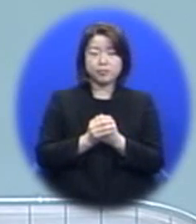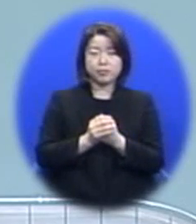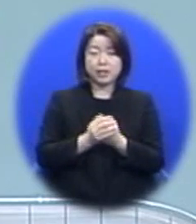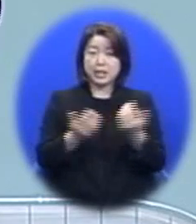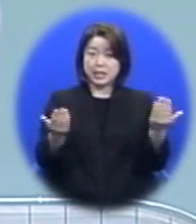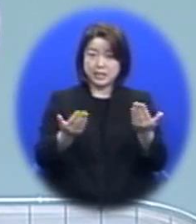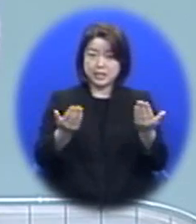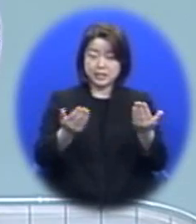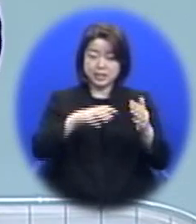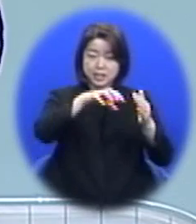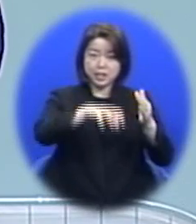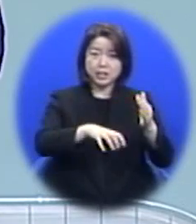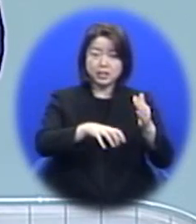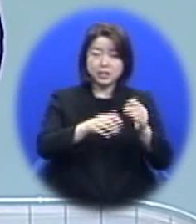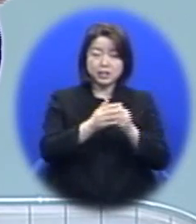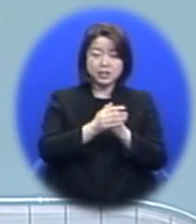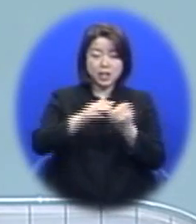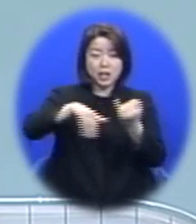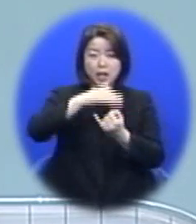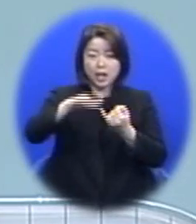직장에 있는 미스킴도 사랑합니다.